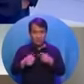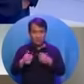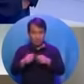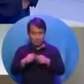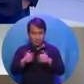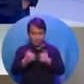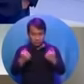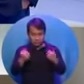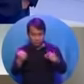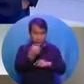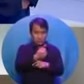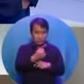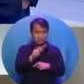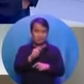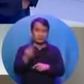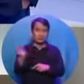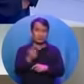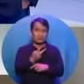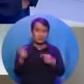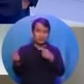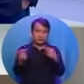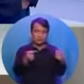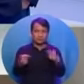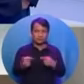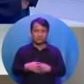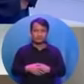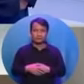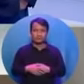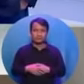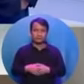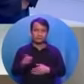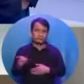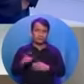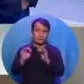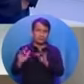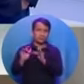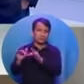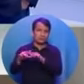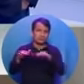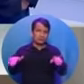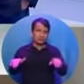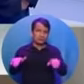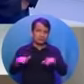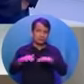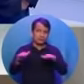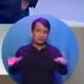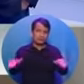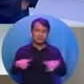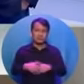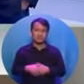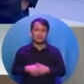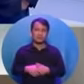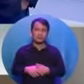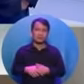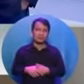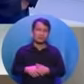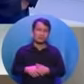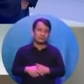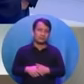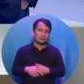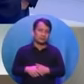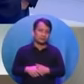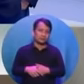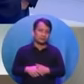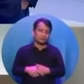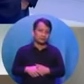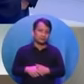ito? Hindi nagkasakitan kayo. In the end, kawawa dito yung anak nyo. Diba? Ay, sir.